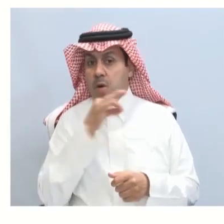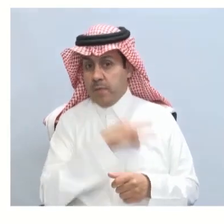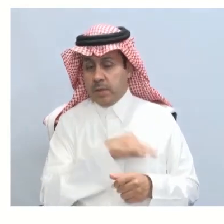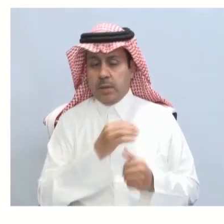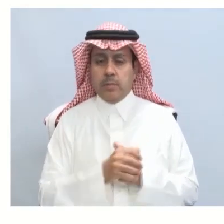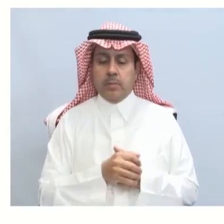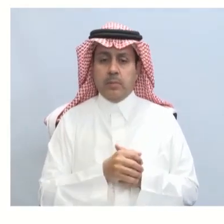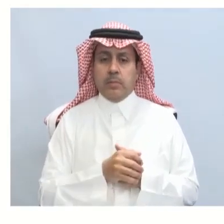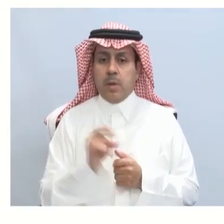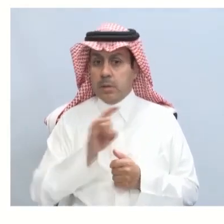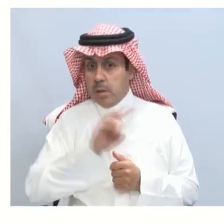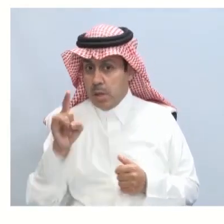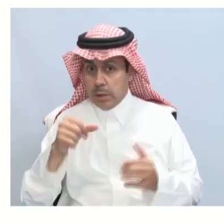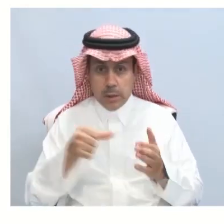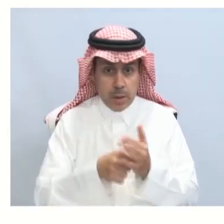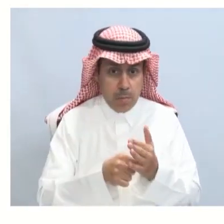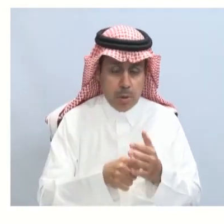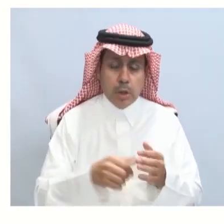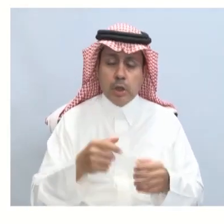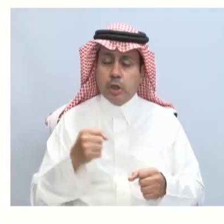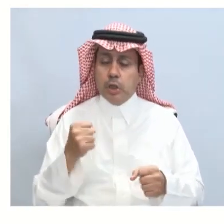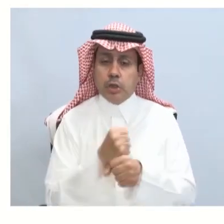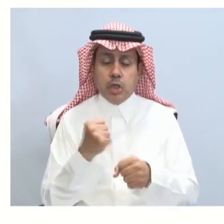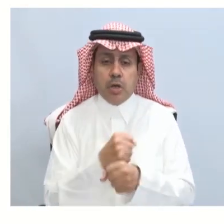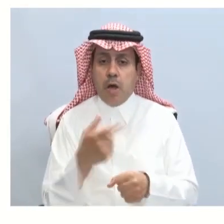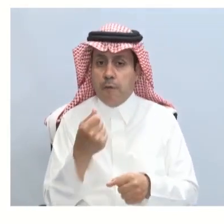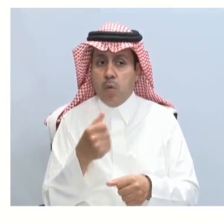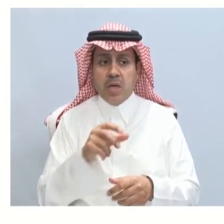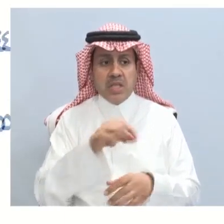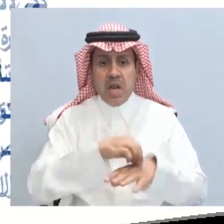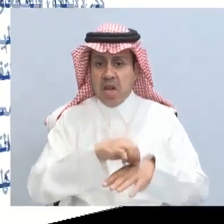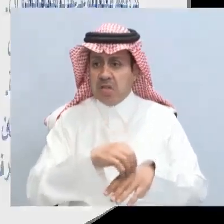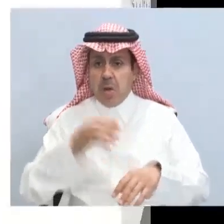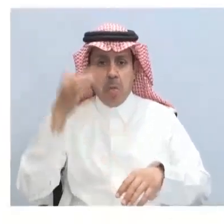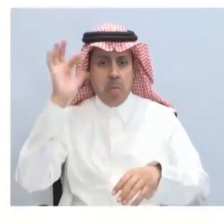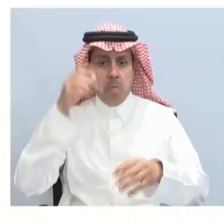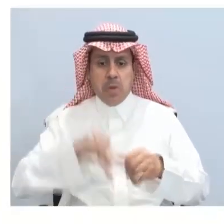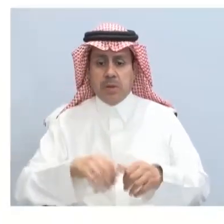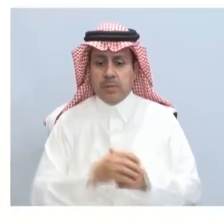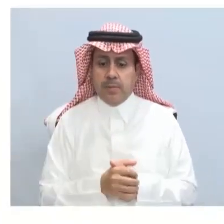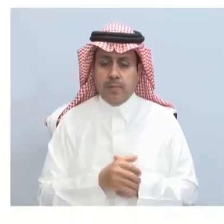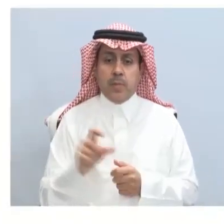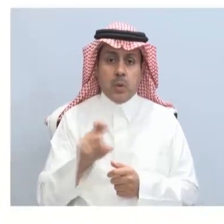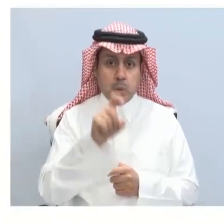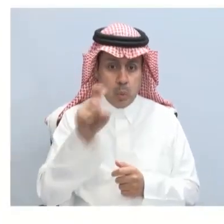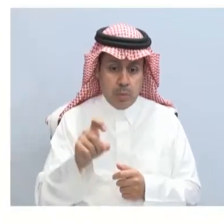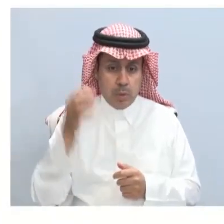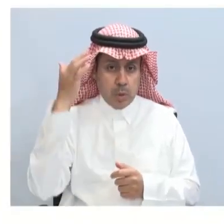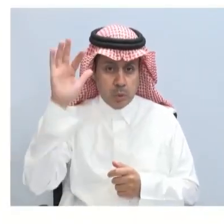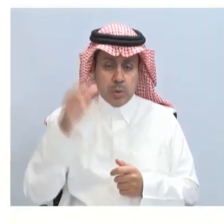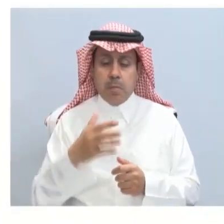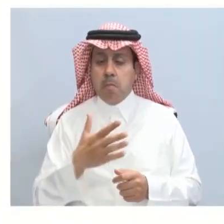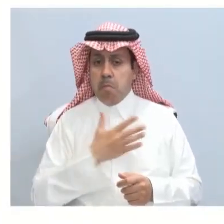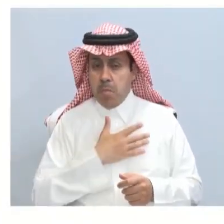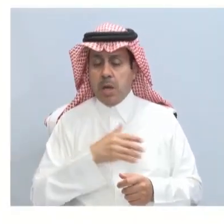الشرط حتى لا يتم التصرف باموال الناس واكلها بالباطل هنا سؤال اخر يجوز لمن